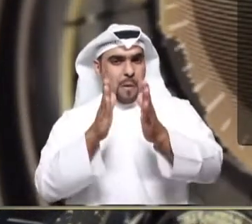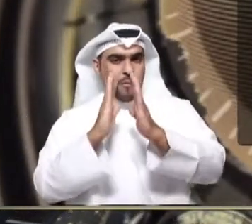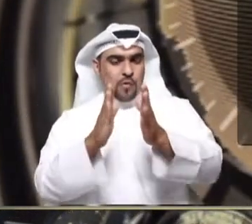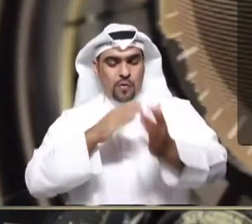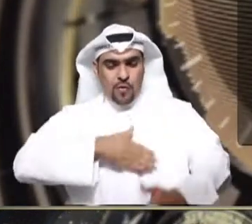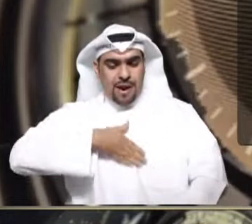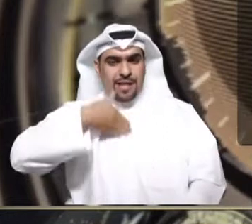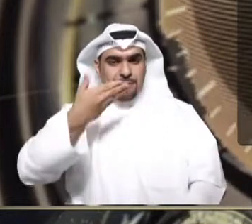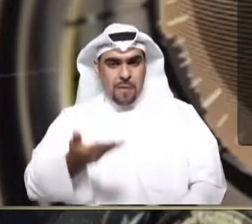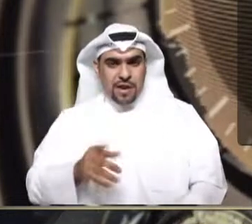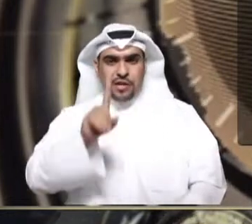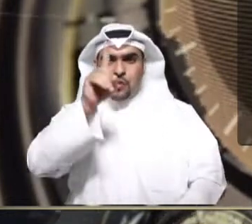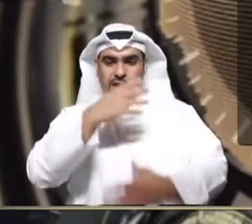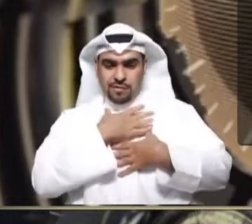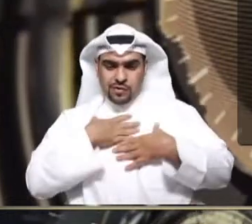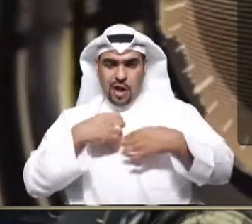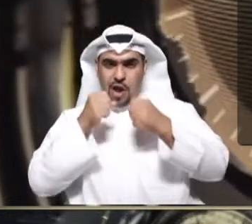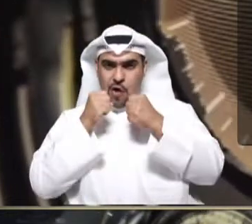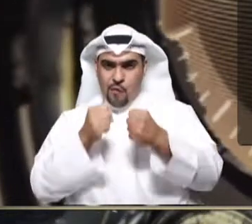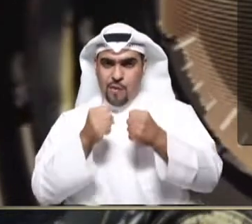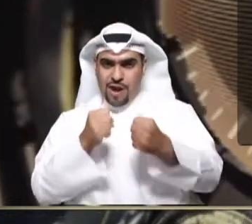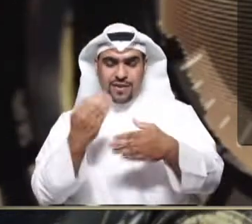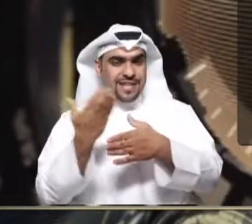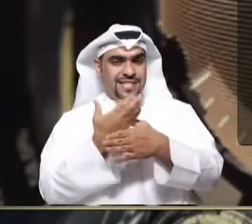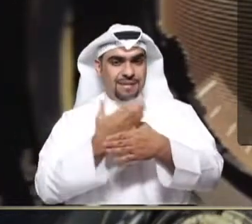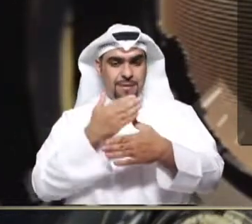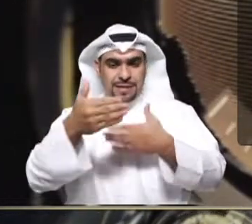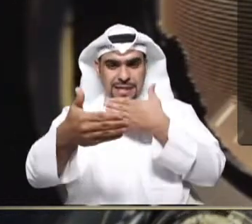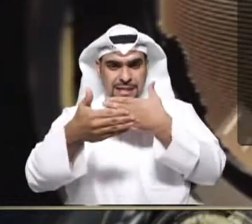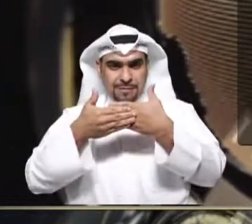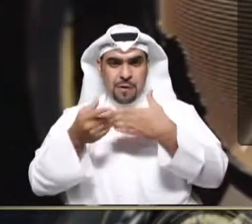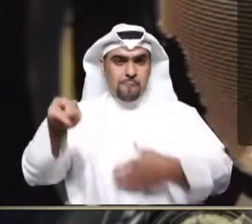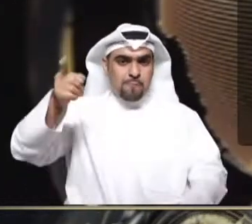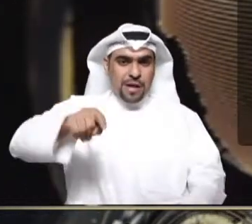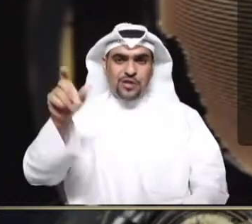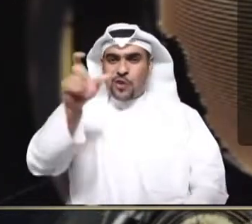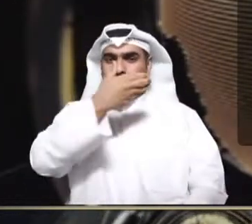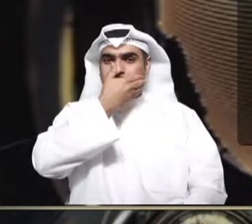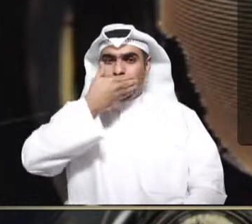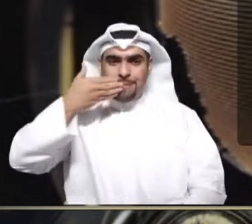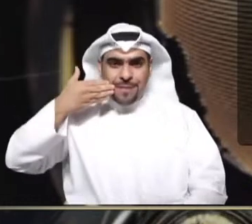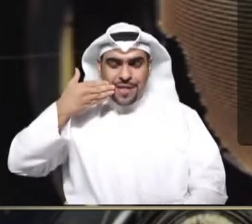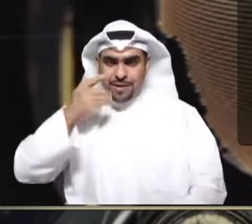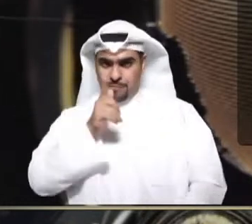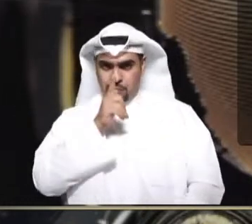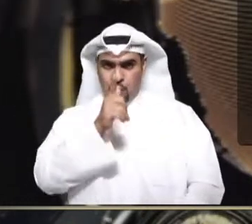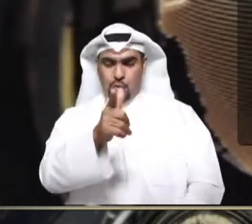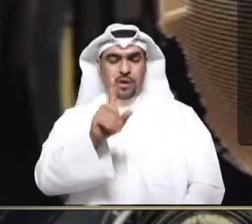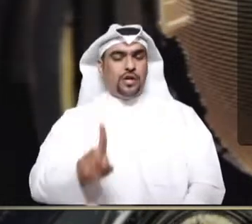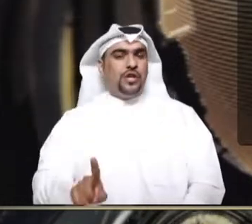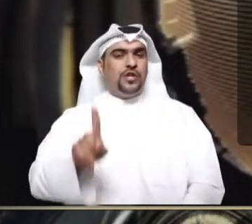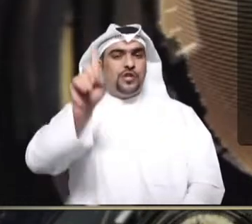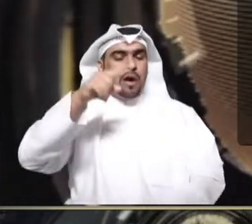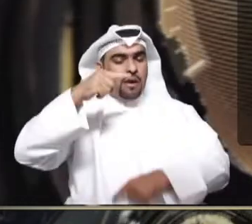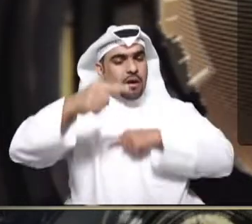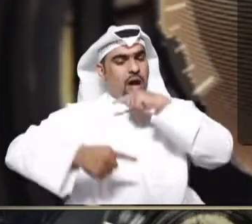تمنياته بمناسبة حلول شهر رمضان المبارك، سائلا المولى عز وجل أن يعيد هذا الشهر الفضيل